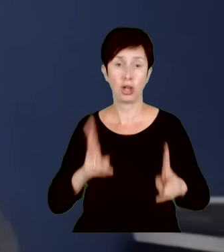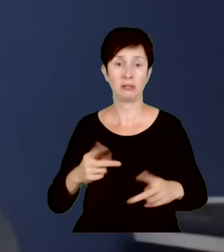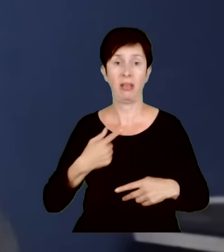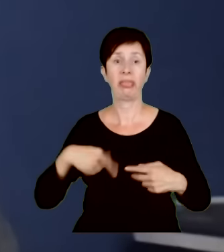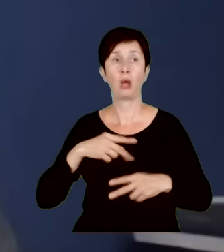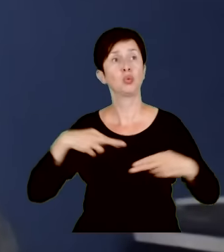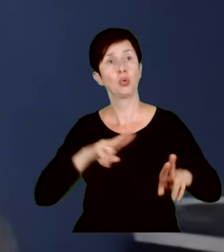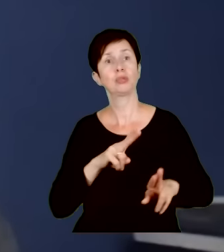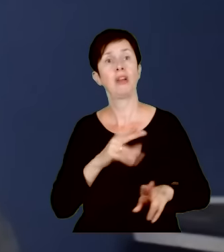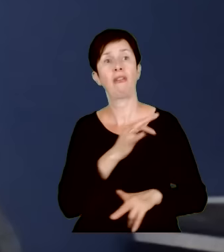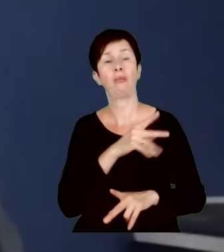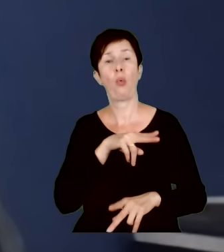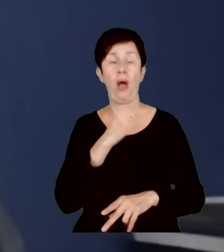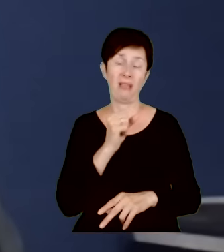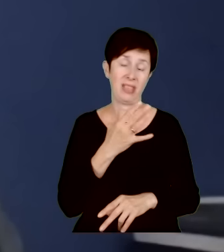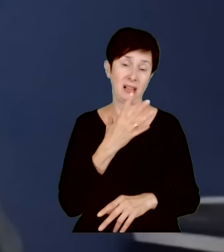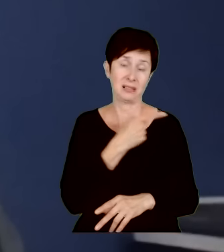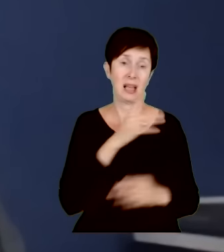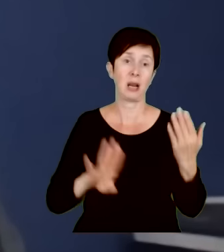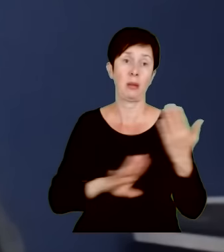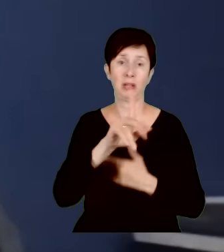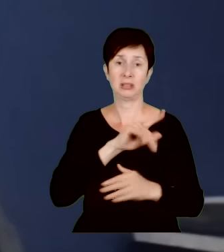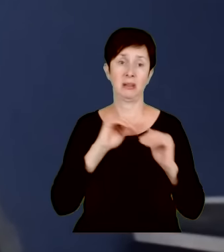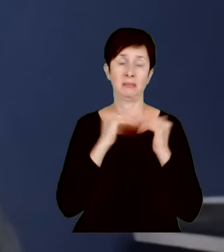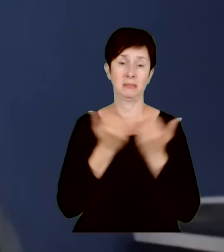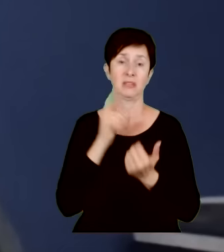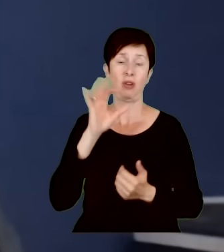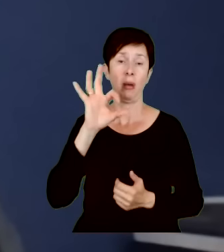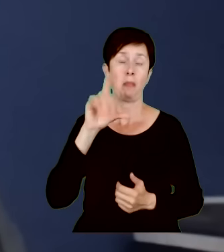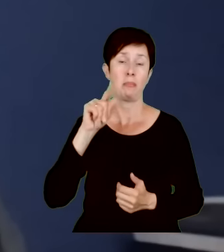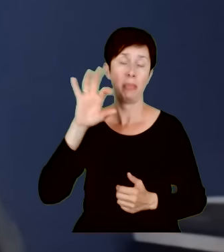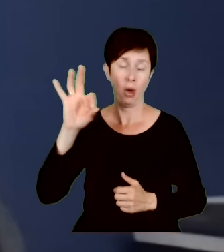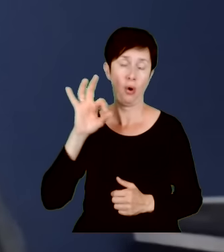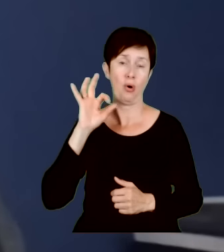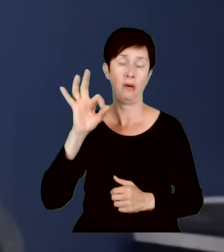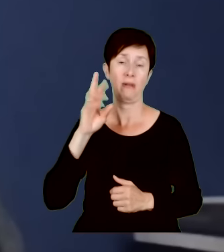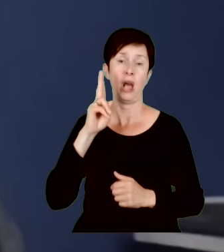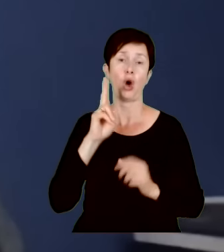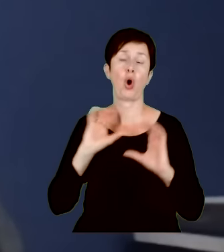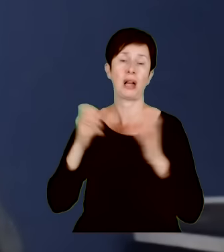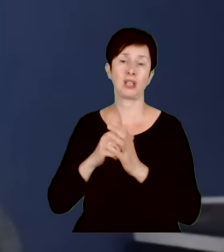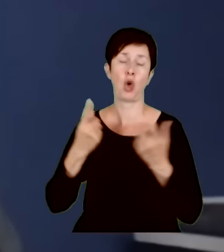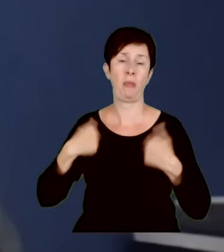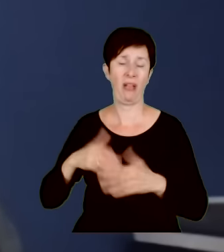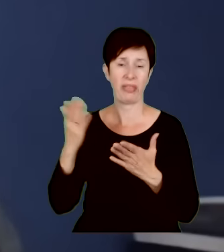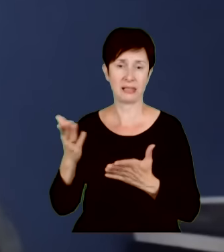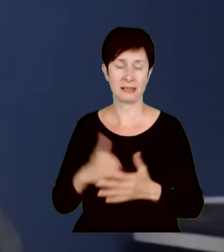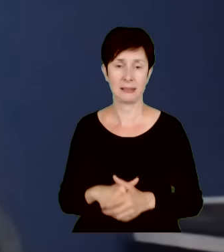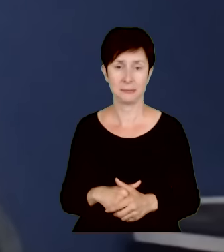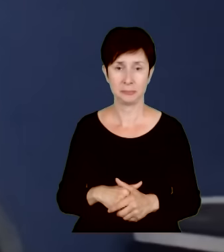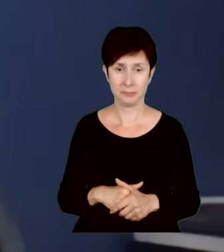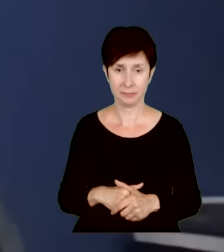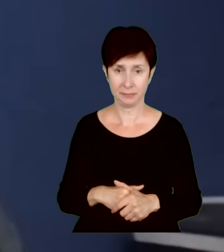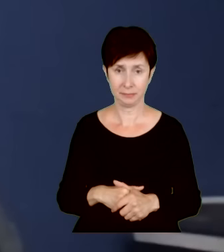Europejskiej parlamentarzyści Platformy Obywatelskiej koalicji Obywatelskiej całej tej koalicji